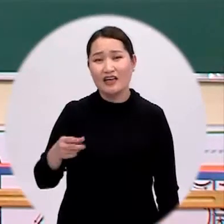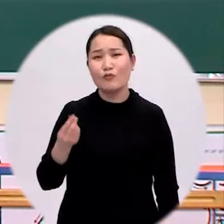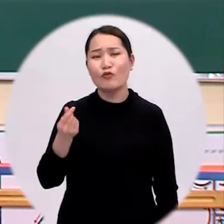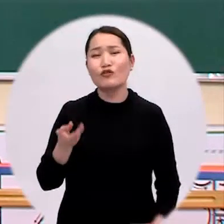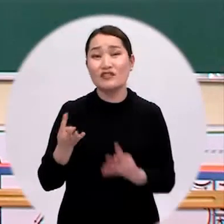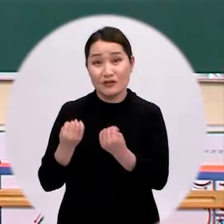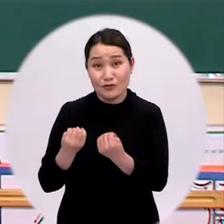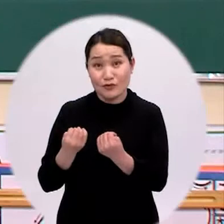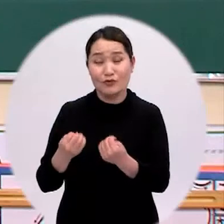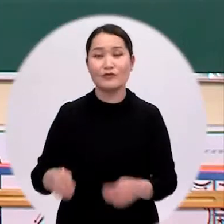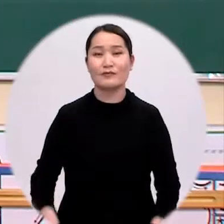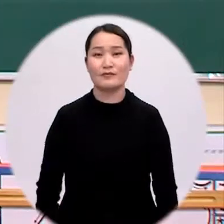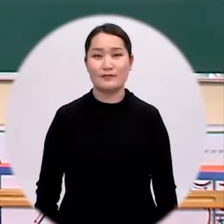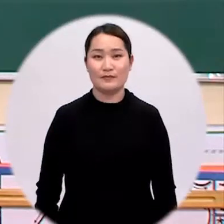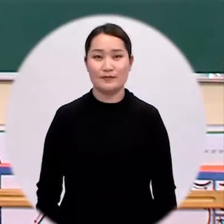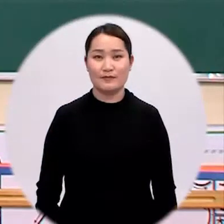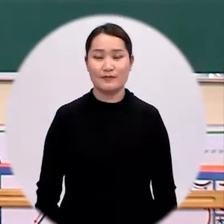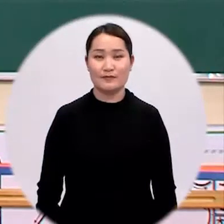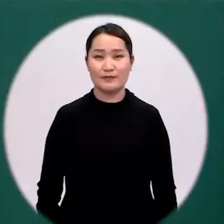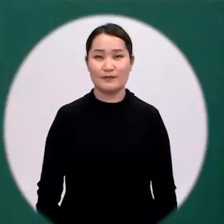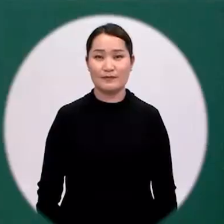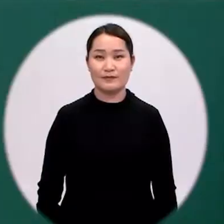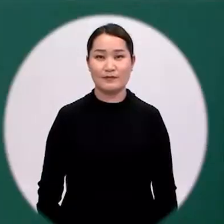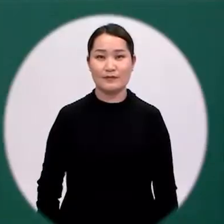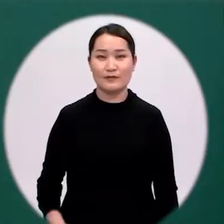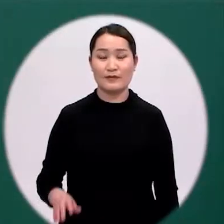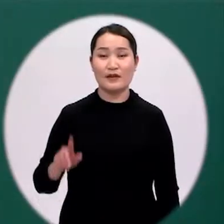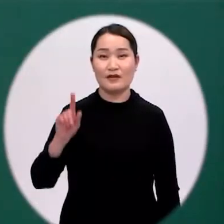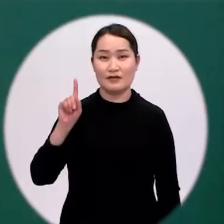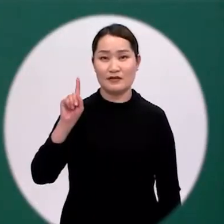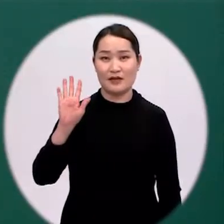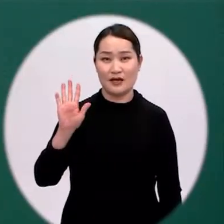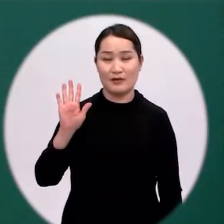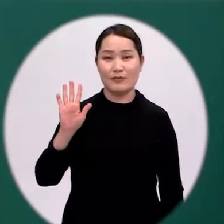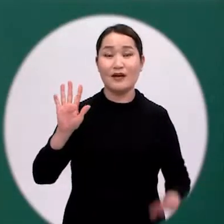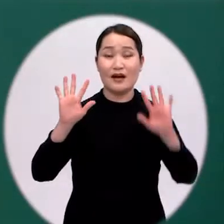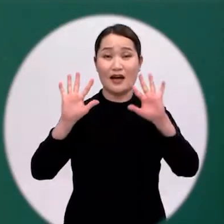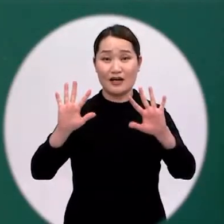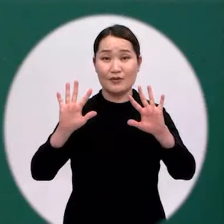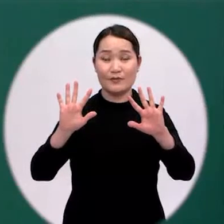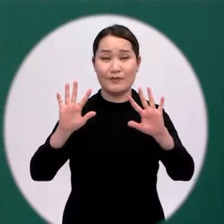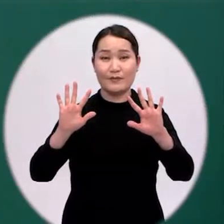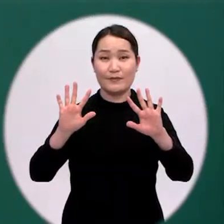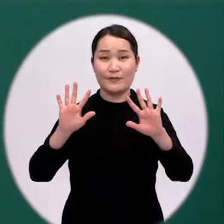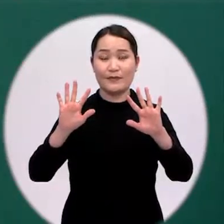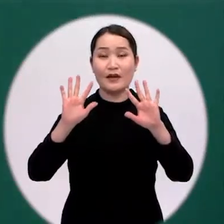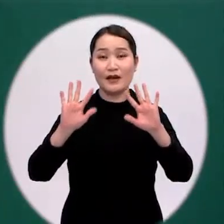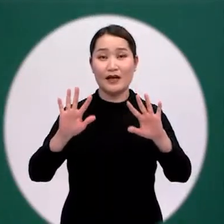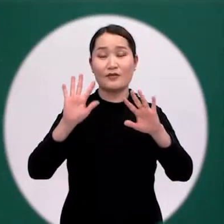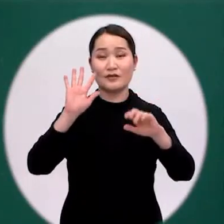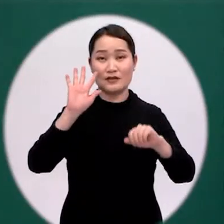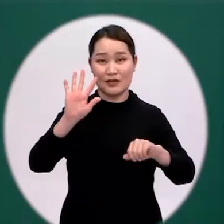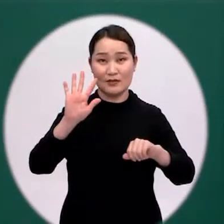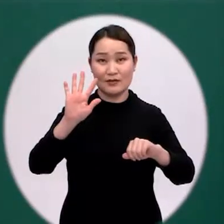төгрөг байсан бэ хүүхдүүдээ? Тоогоо нэмэрээ. 5, 10,